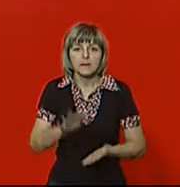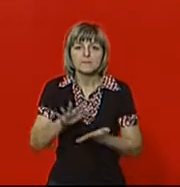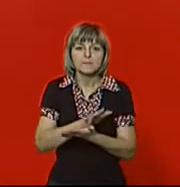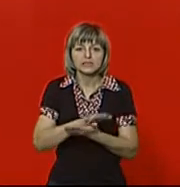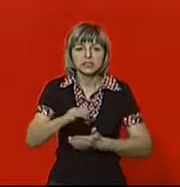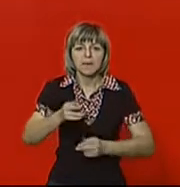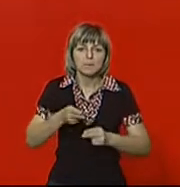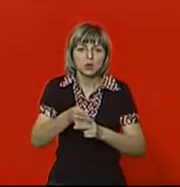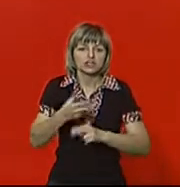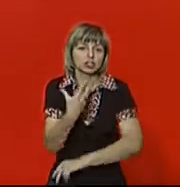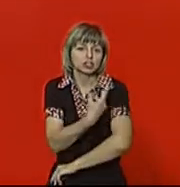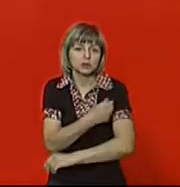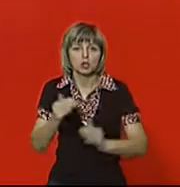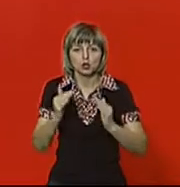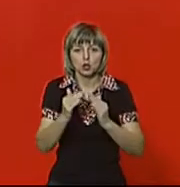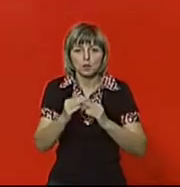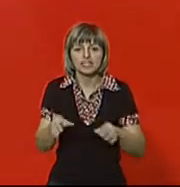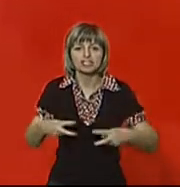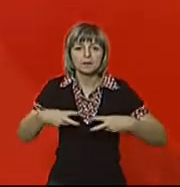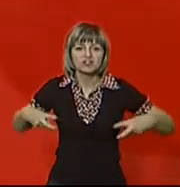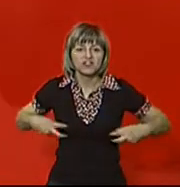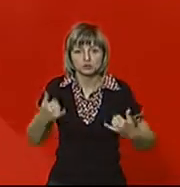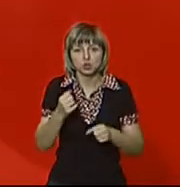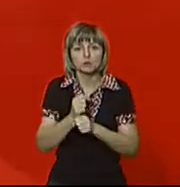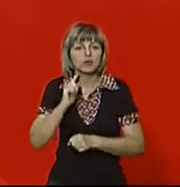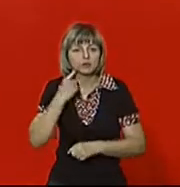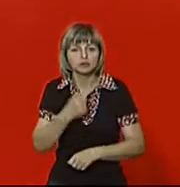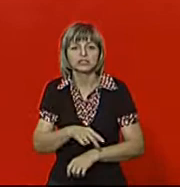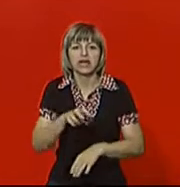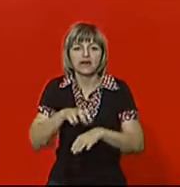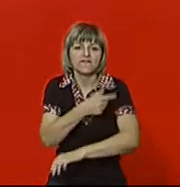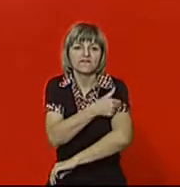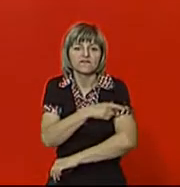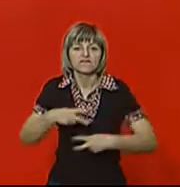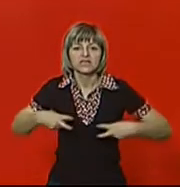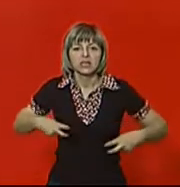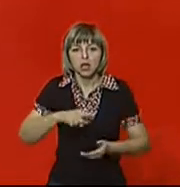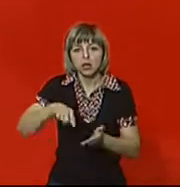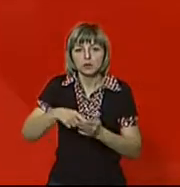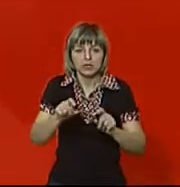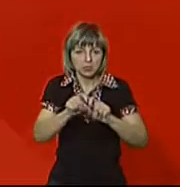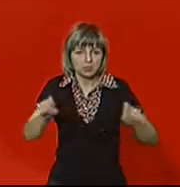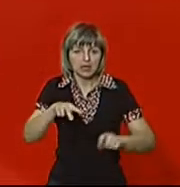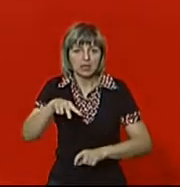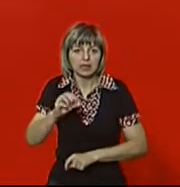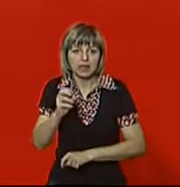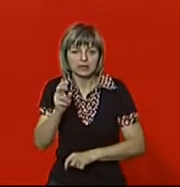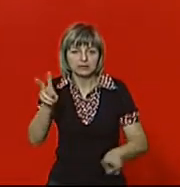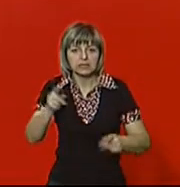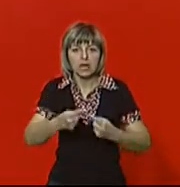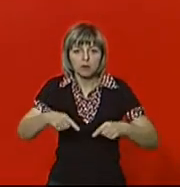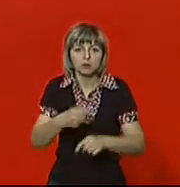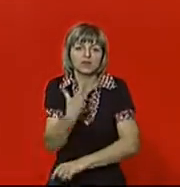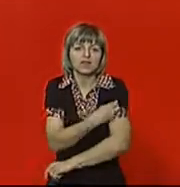Безплатні профілактичні щеплення домашнім тваринам сьогодні робили у Луцьку ветеринари комунального підприємства «Ласка». Пункт